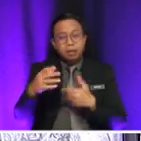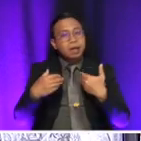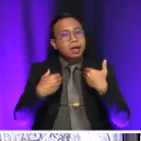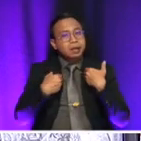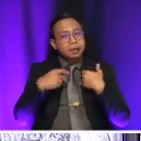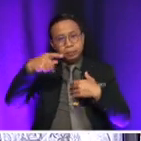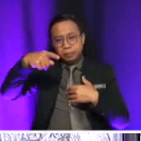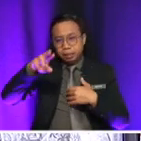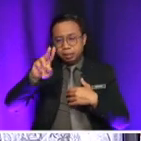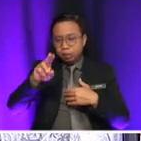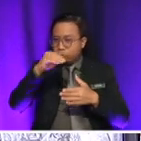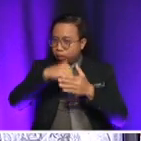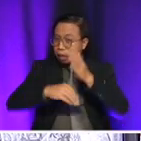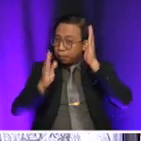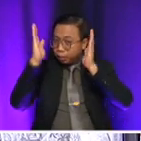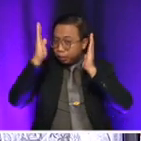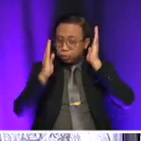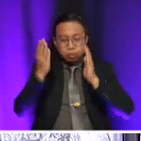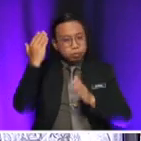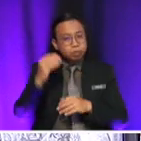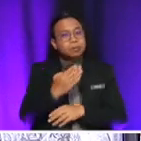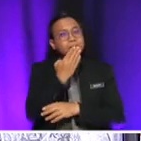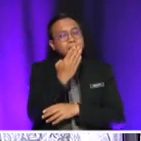dalam persekutuan tanah Malaysia